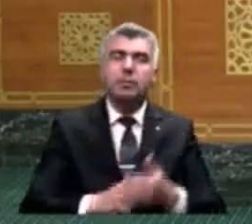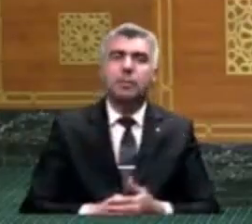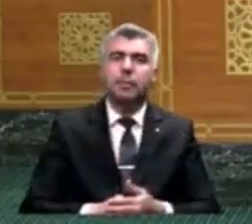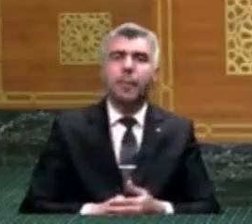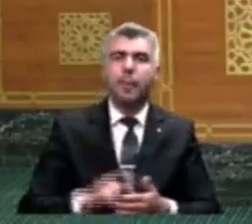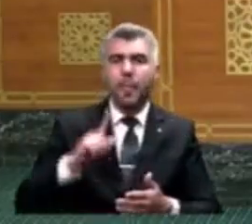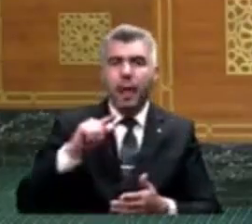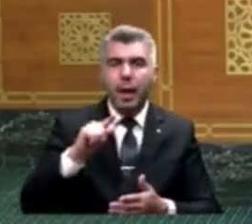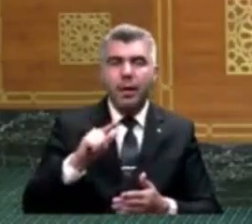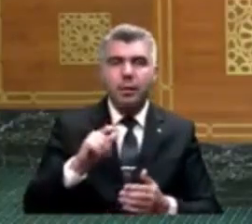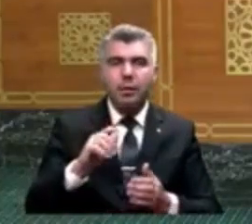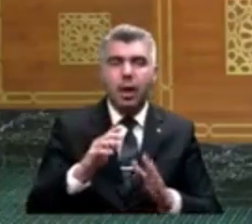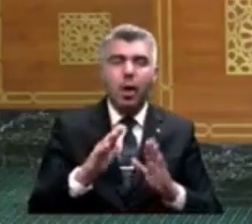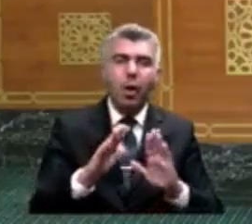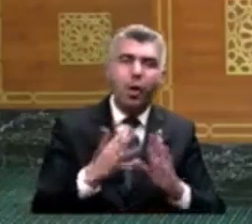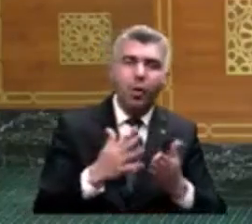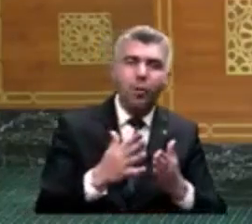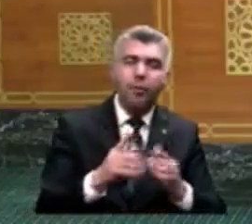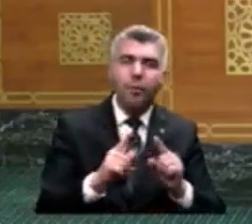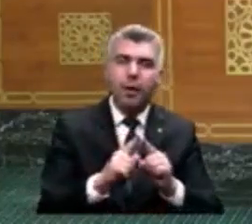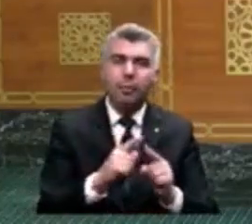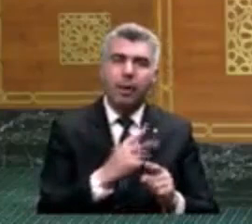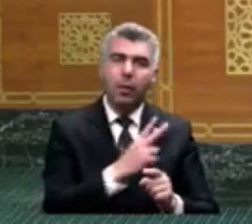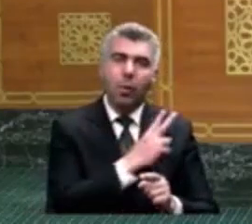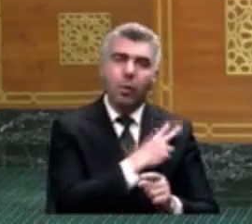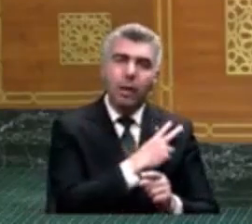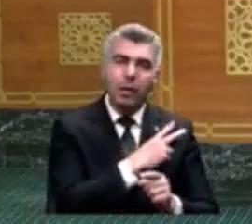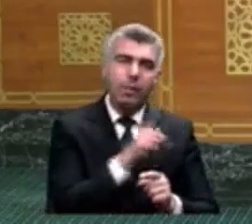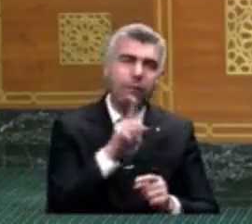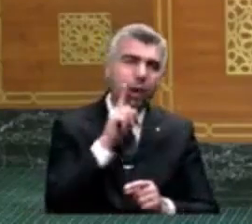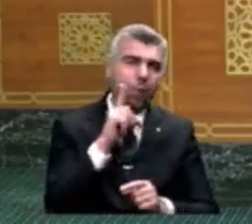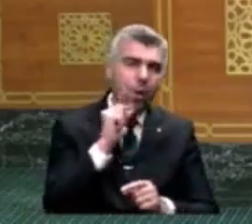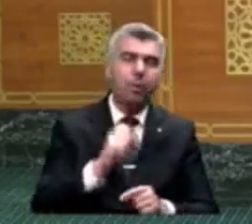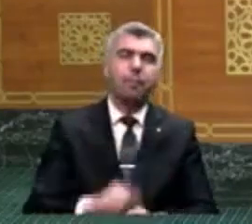تخوف ديال بعض رجال ونساء التعليم